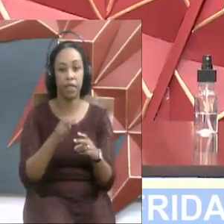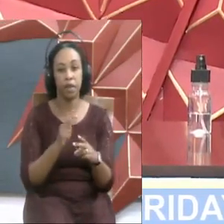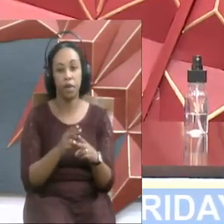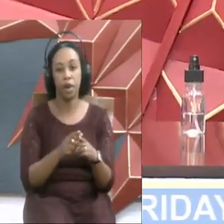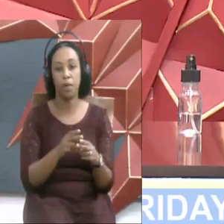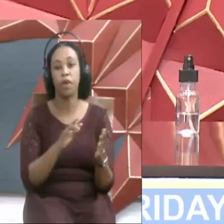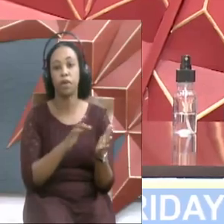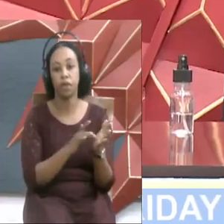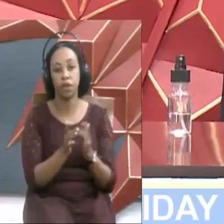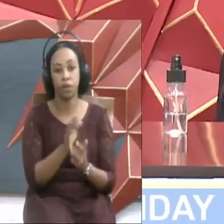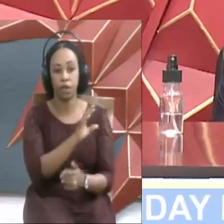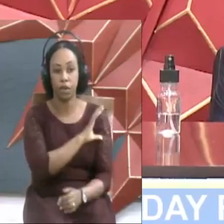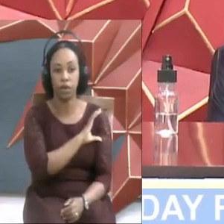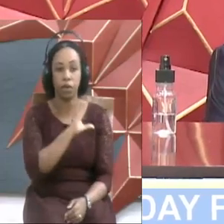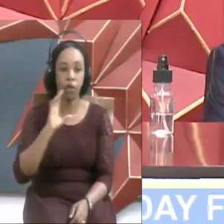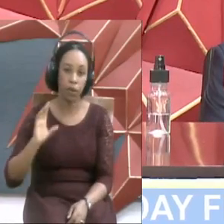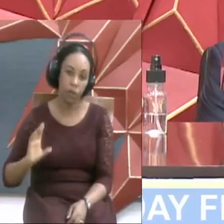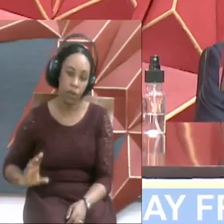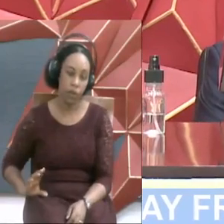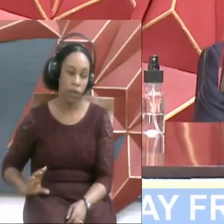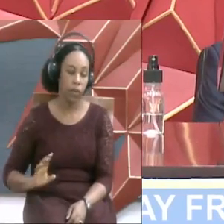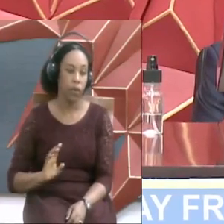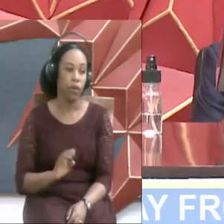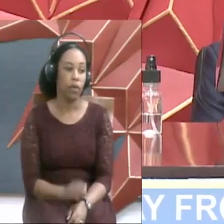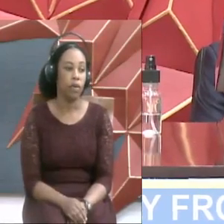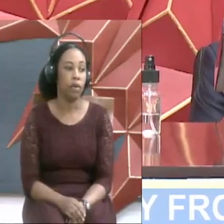Je vous salue dans le nom de notre Seigneur Jésus-Christ.